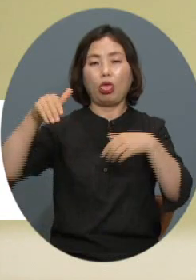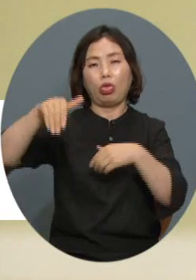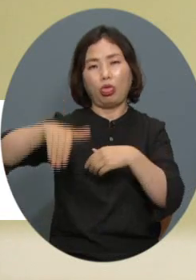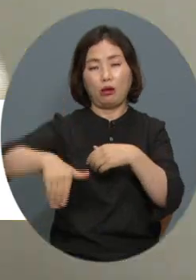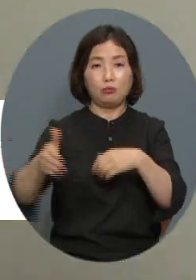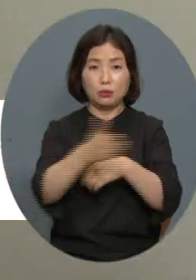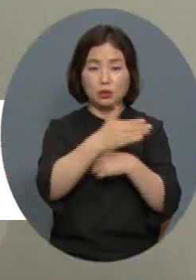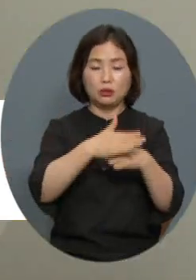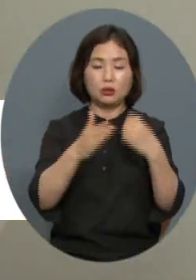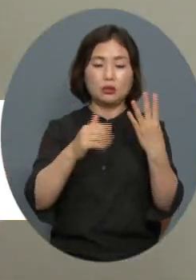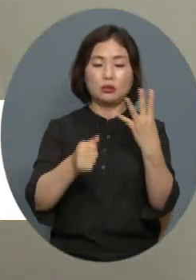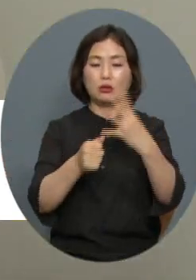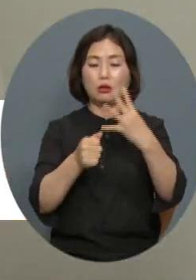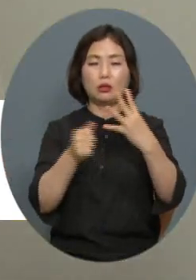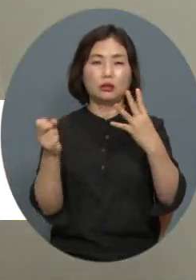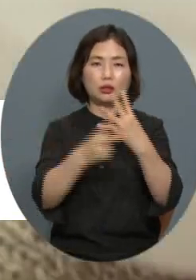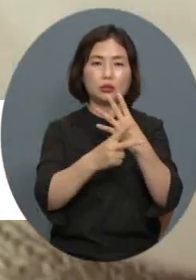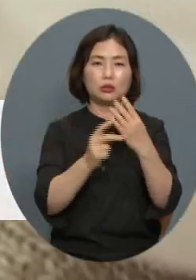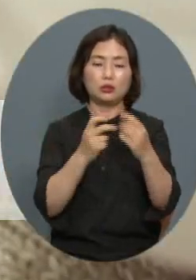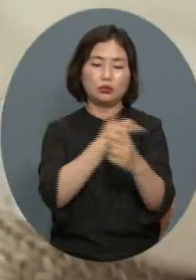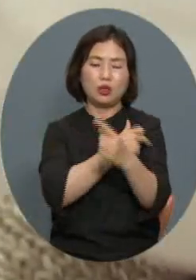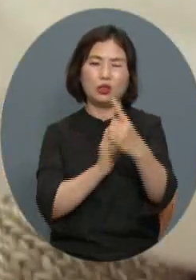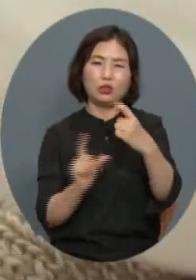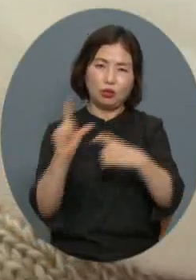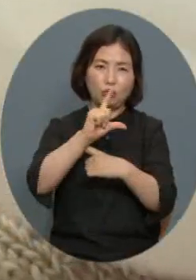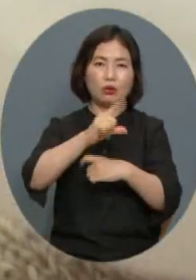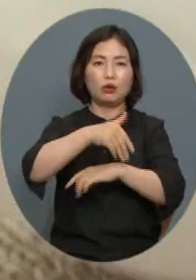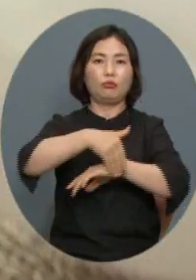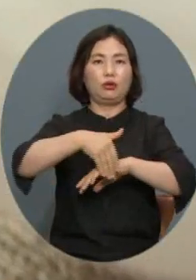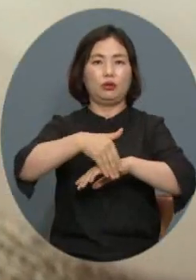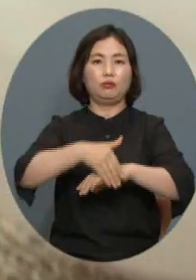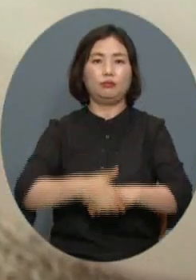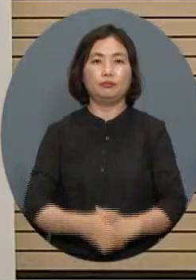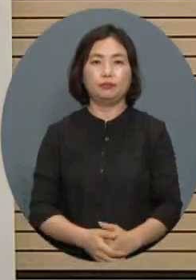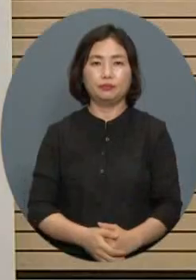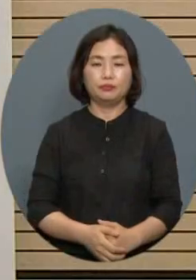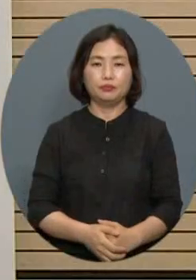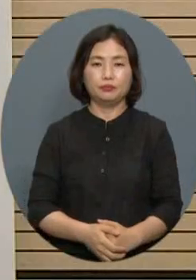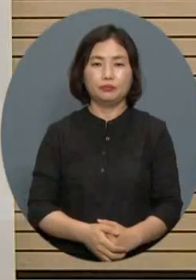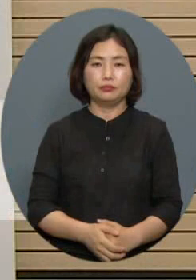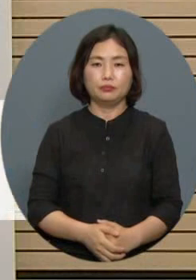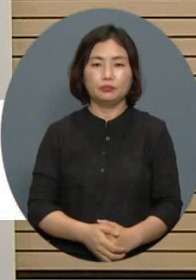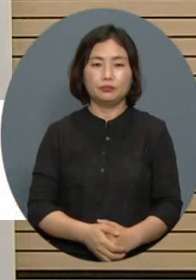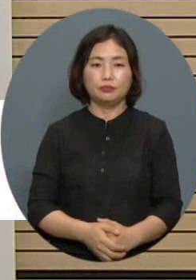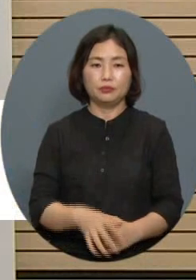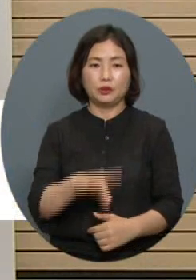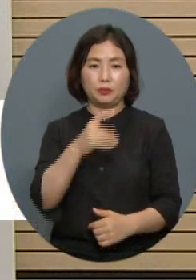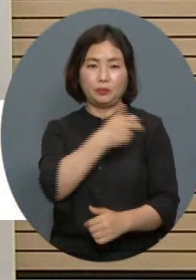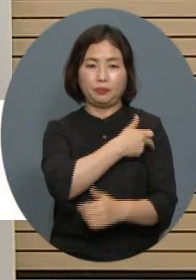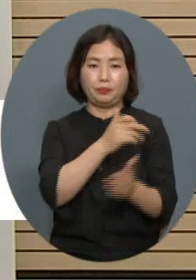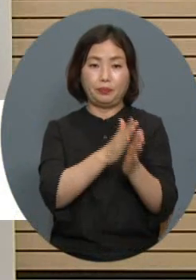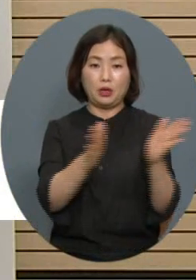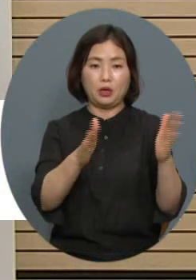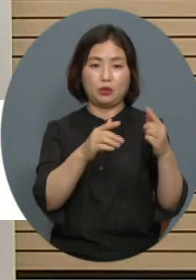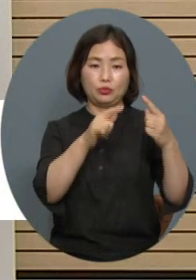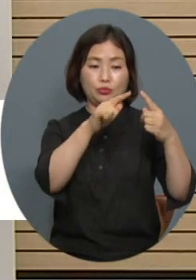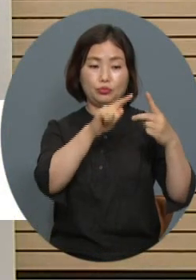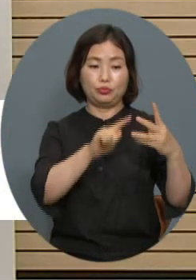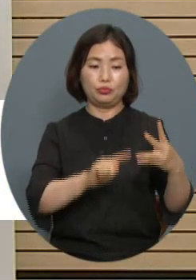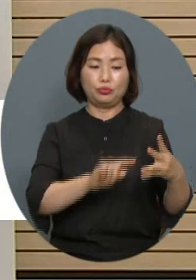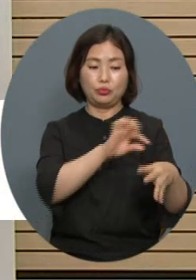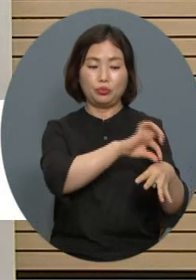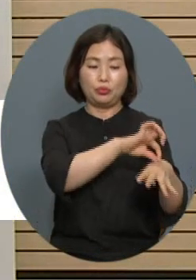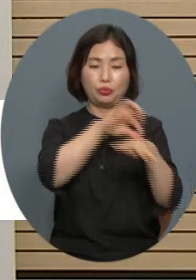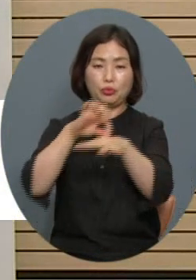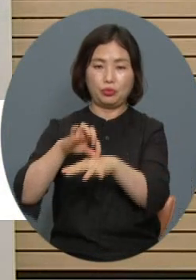시작으로 4분기부터 백신 추가 접종에 들어가기로 했습니다. 처음에 접종을 시작할 때 우선순위가 그대로 적용이